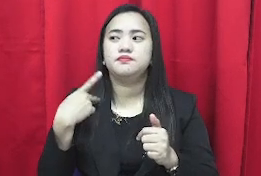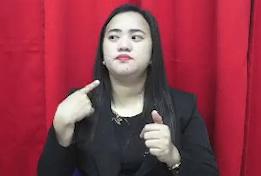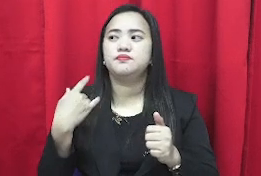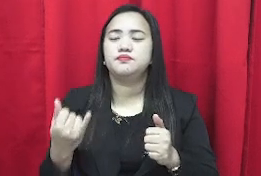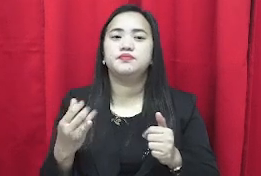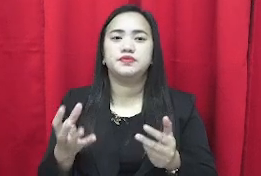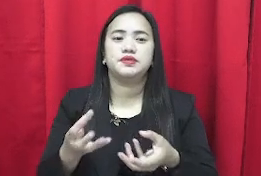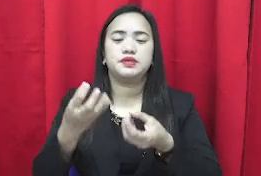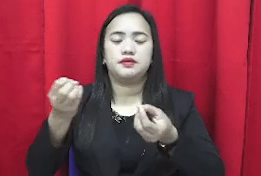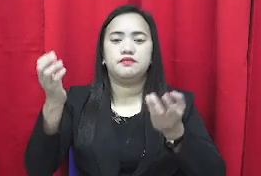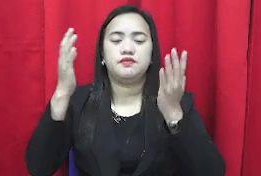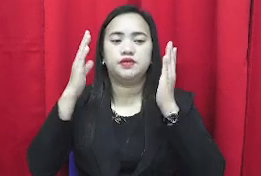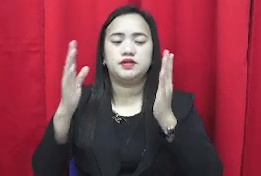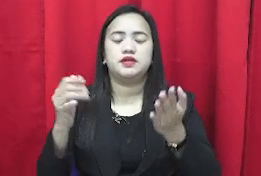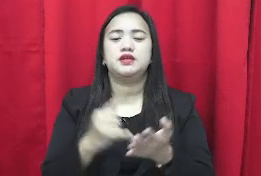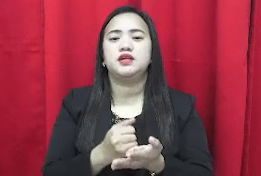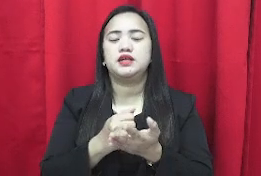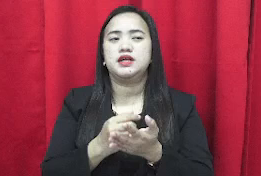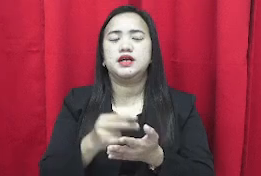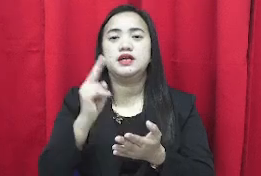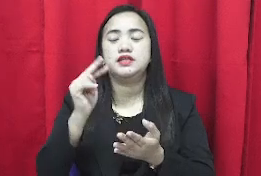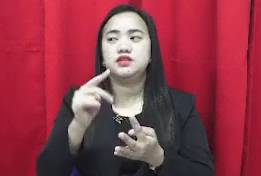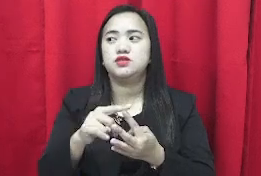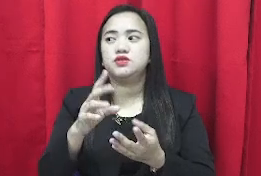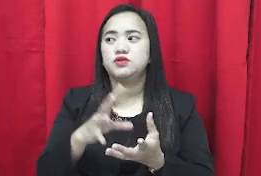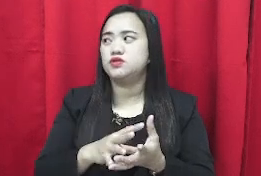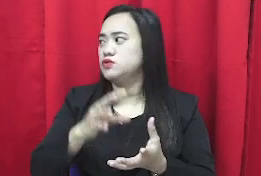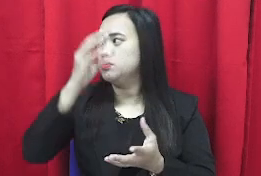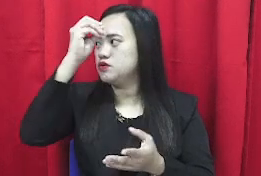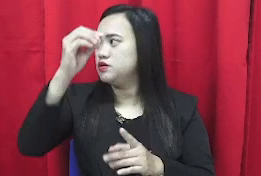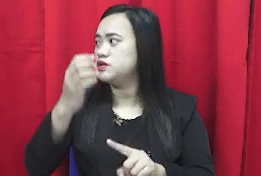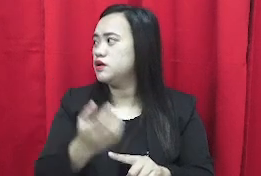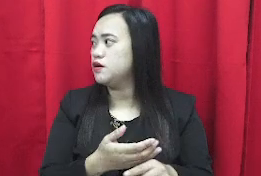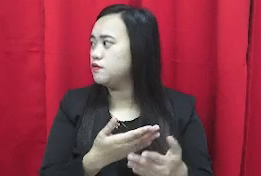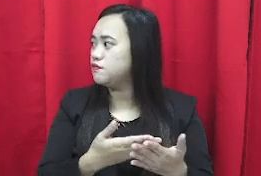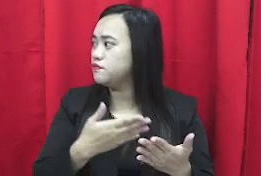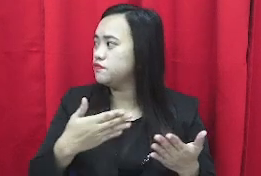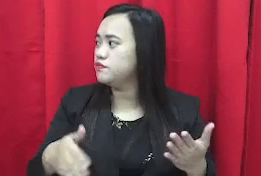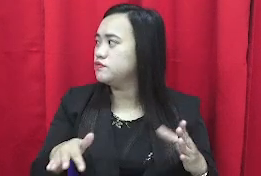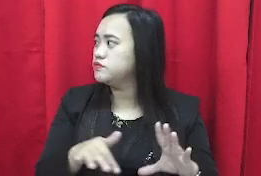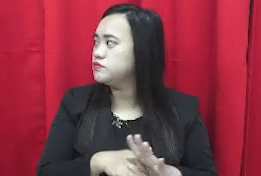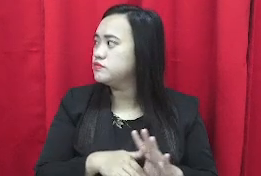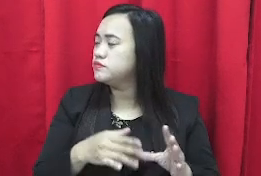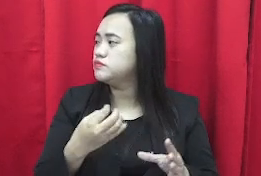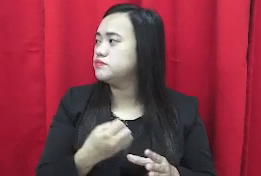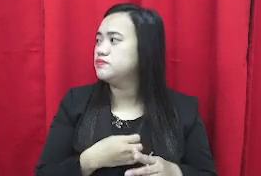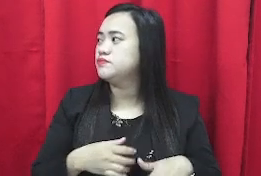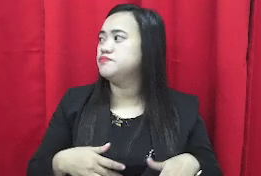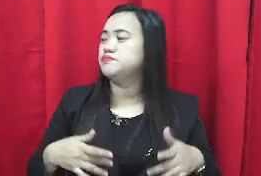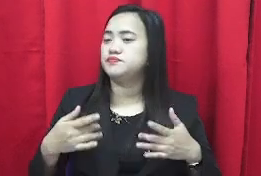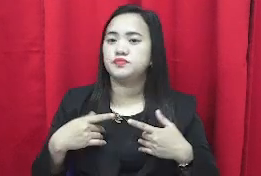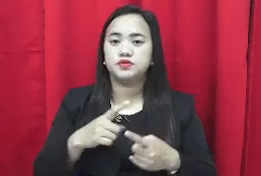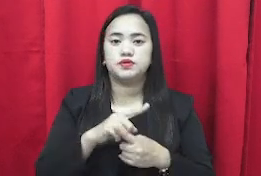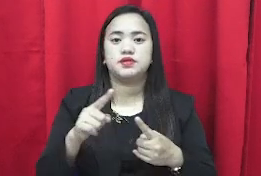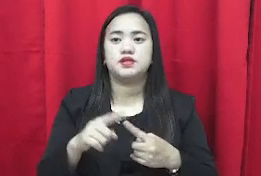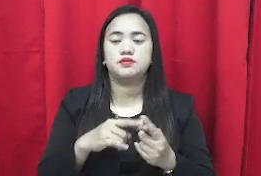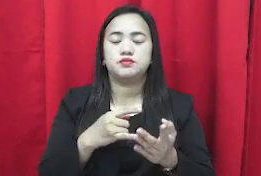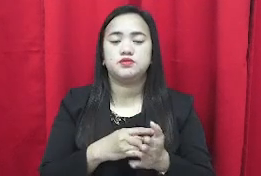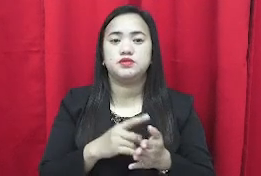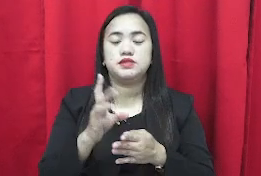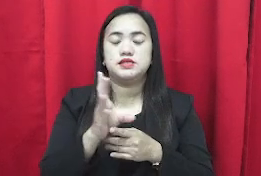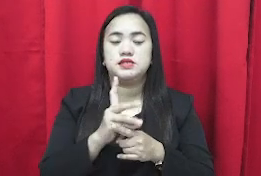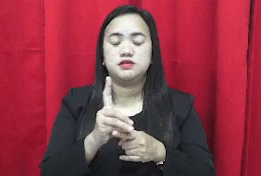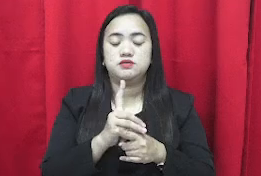salita aralan ang lahat ma-train ang bawat isa lalong-lalo na yung disiplina sa sarili ng